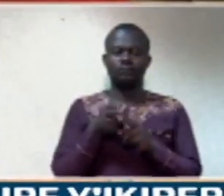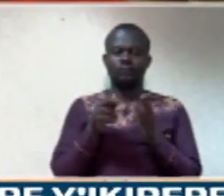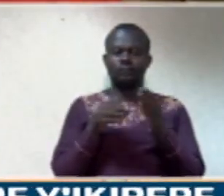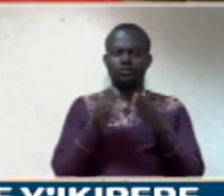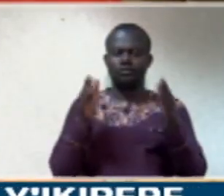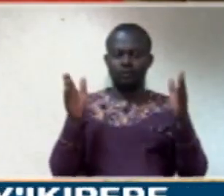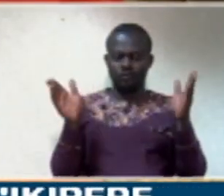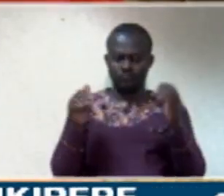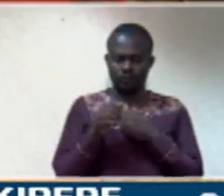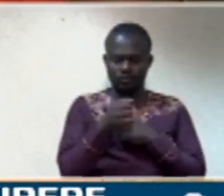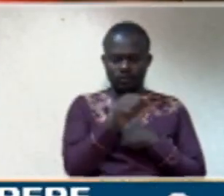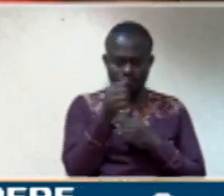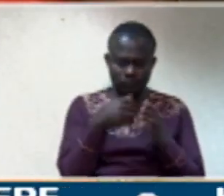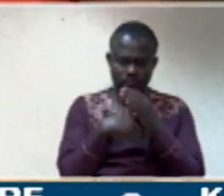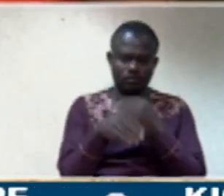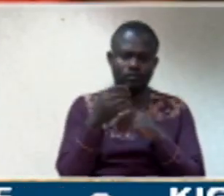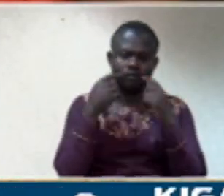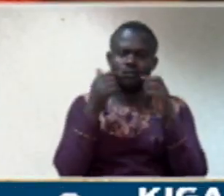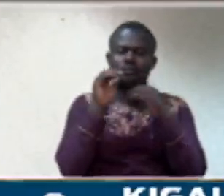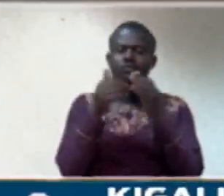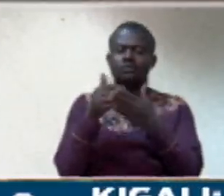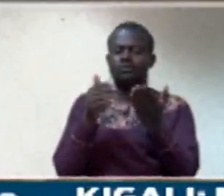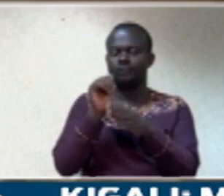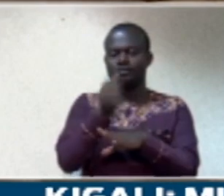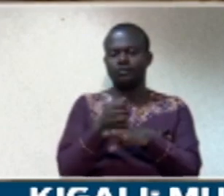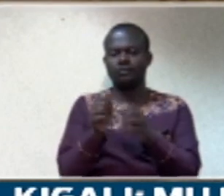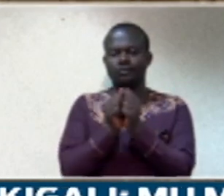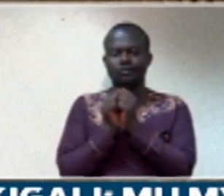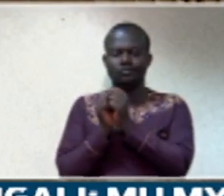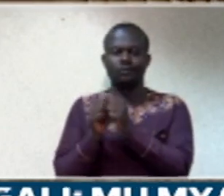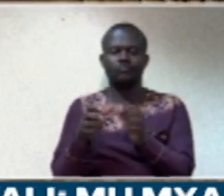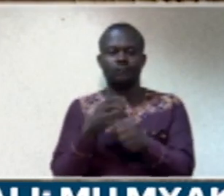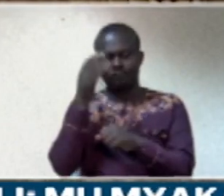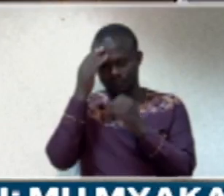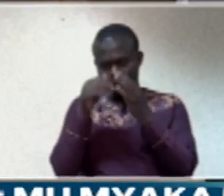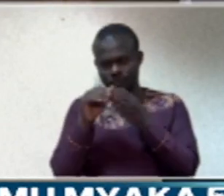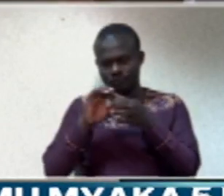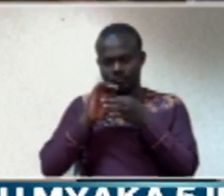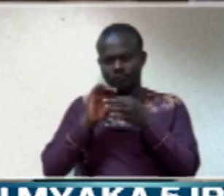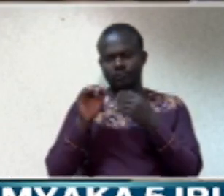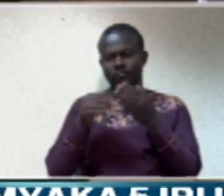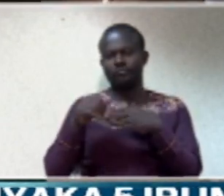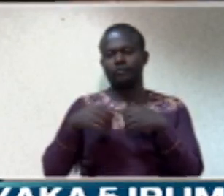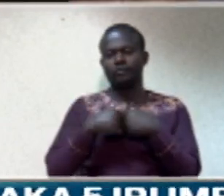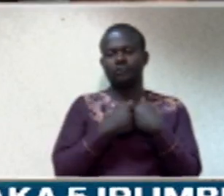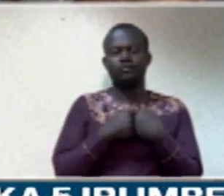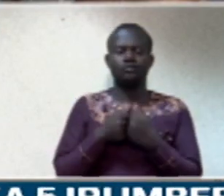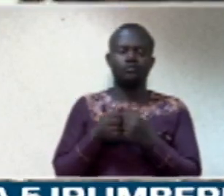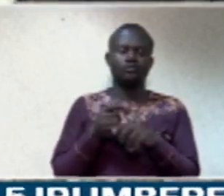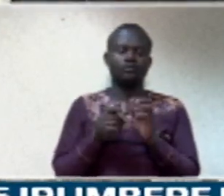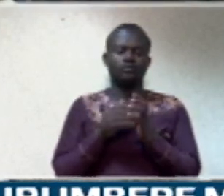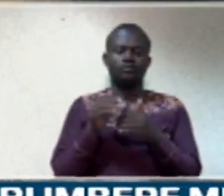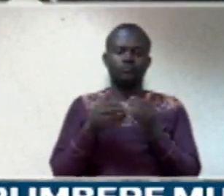irembo ry'ubukerarugendo n'ubucuruzi avuga ko ubashyize hamwe imbaraga ngo bafatanye mu guhangana n'ingaruka z'ibiza ariko